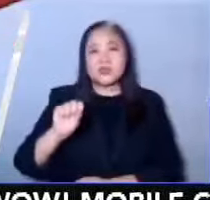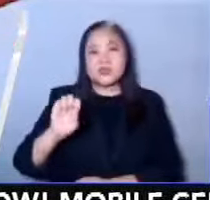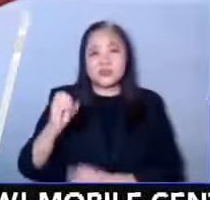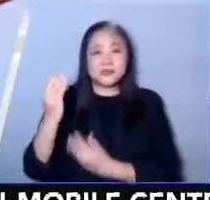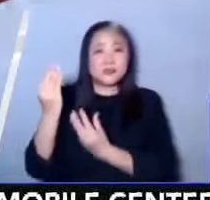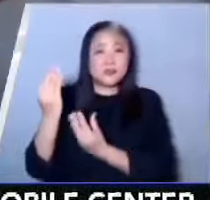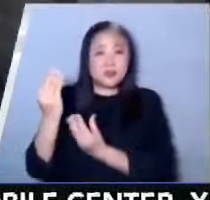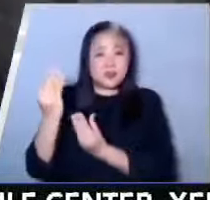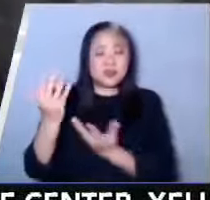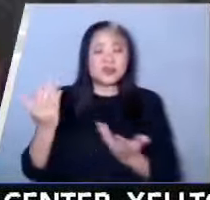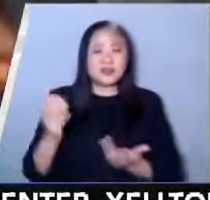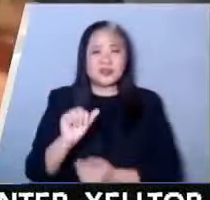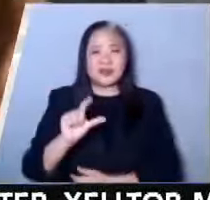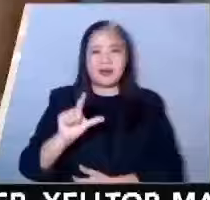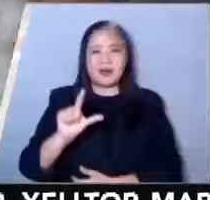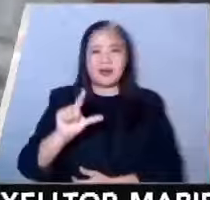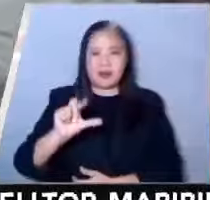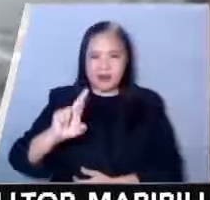City.